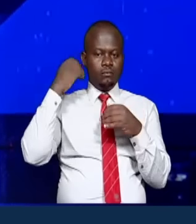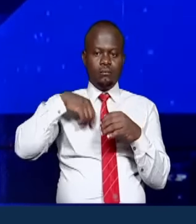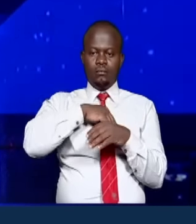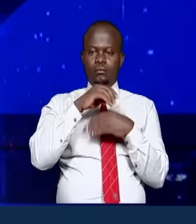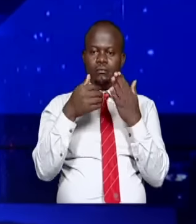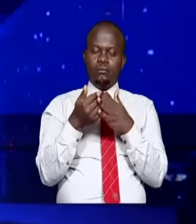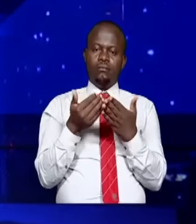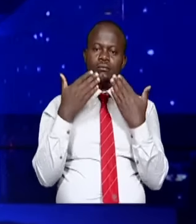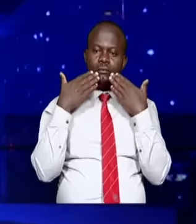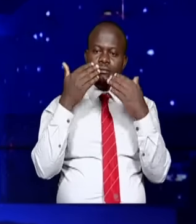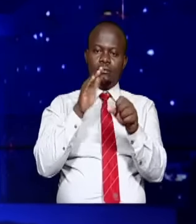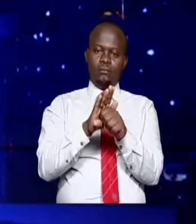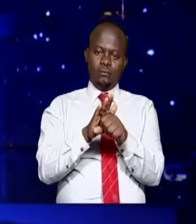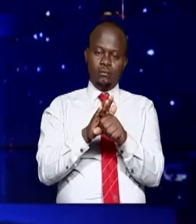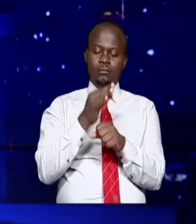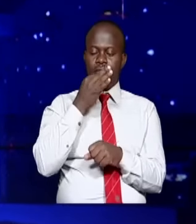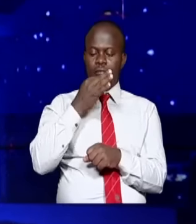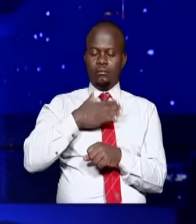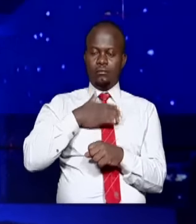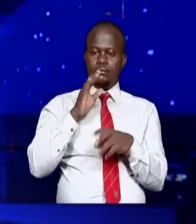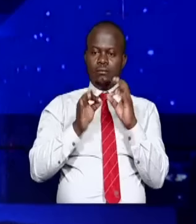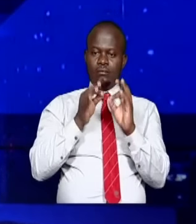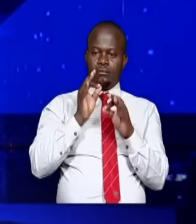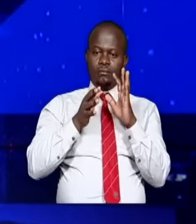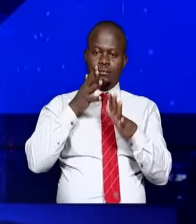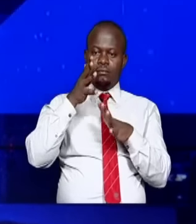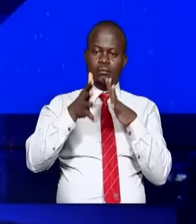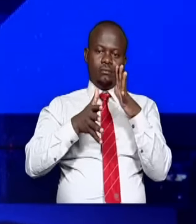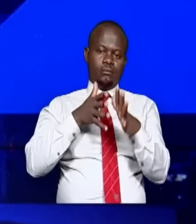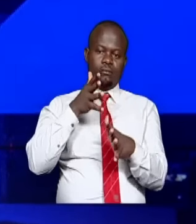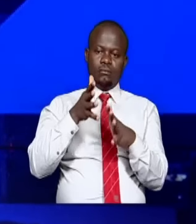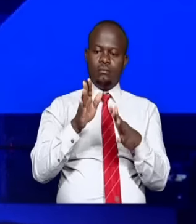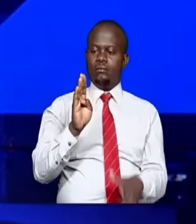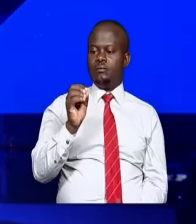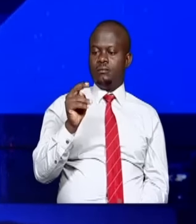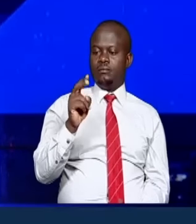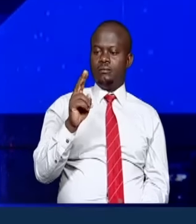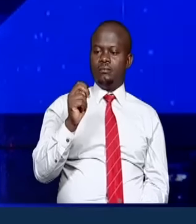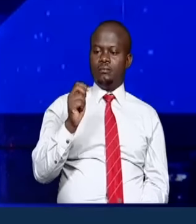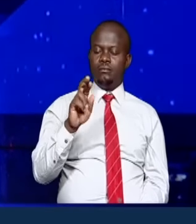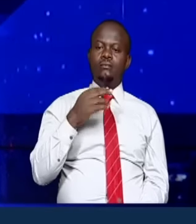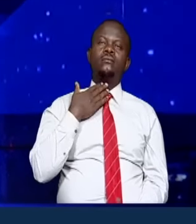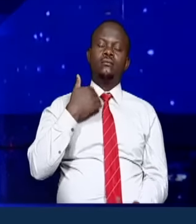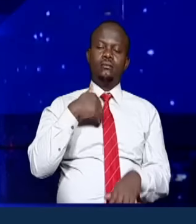Mbashimire mwese twabanye, nshimire na Fidelisa Imbuto wamfashe kugira ngo tubageze amakuru. Jenerali Bonaventure Cyubahiro mbifurize kugira ibihe byiza. Bye.